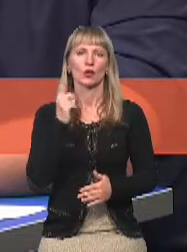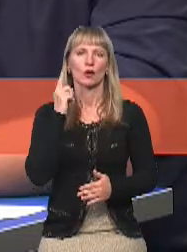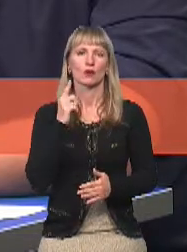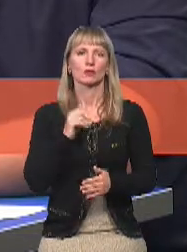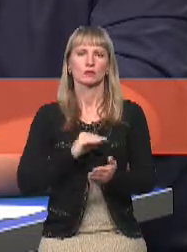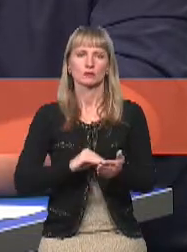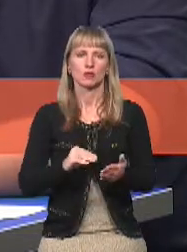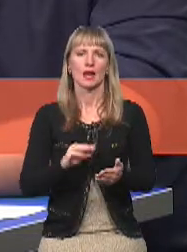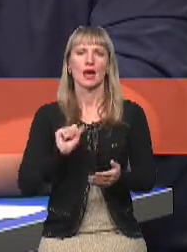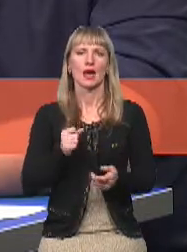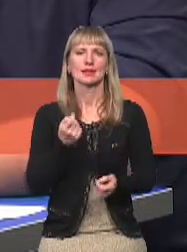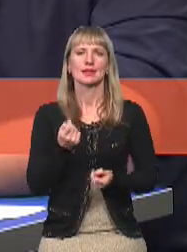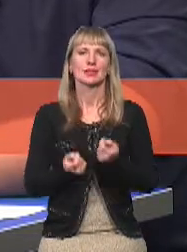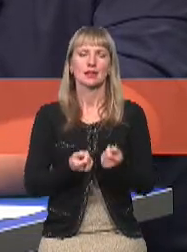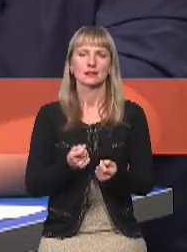озвучені. Але